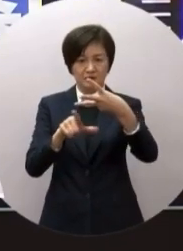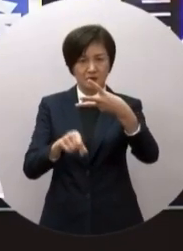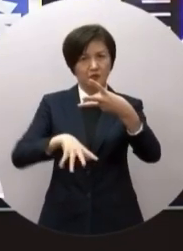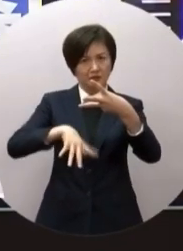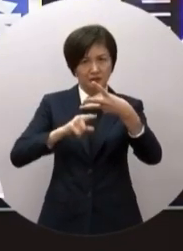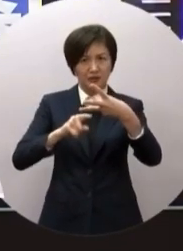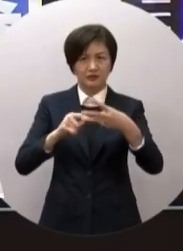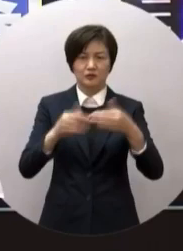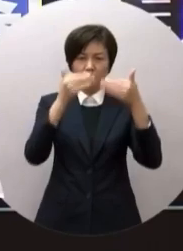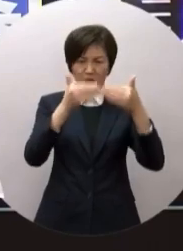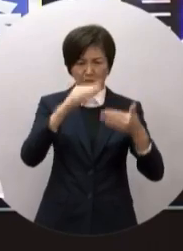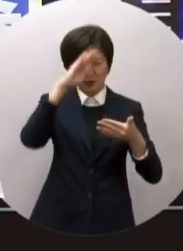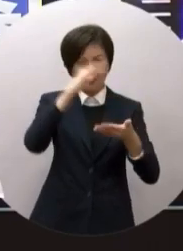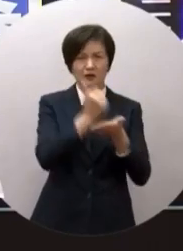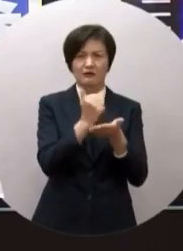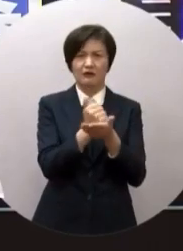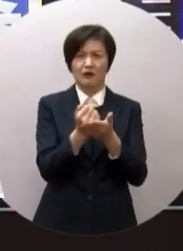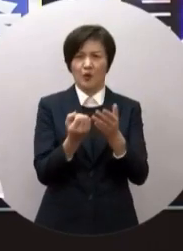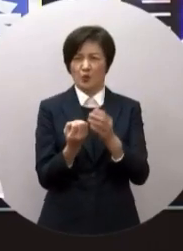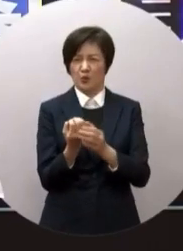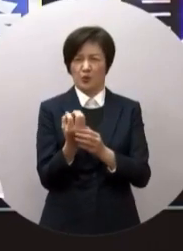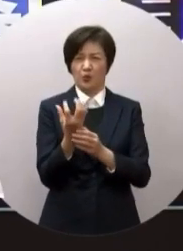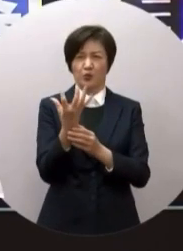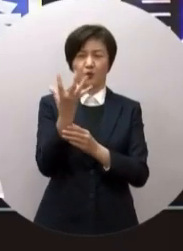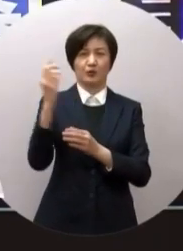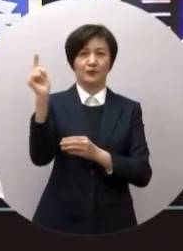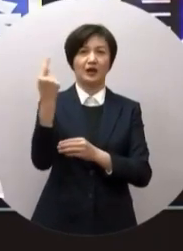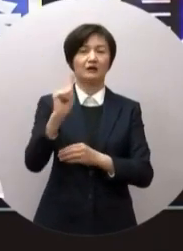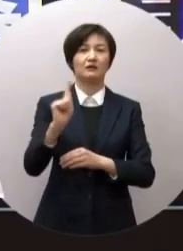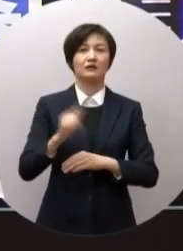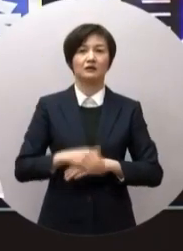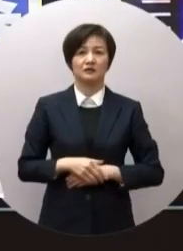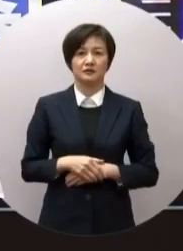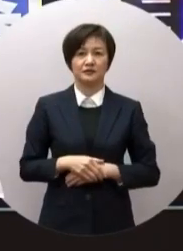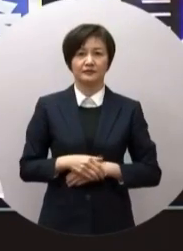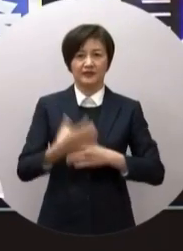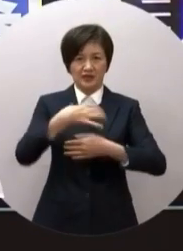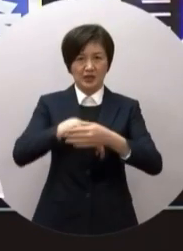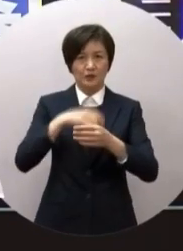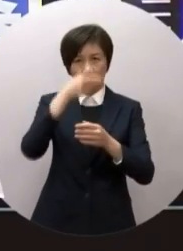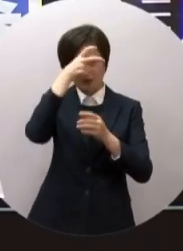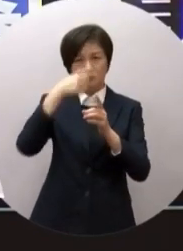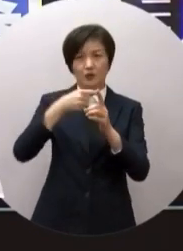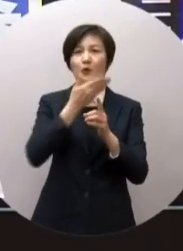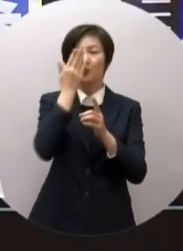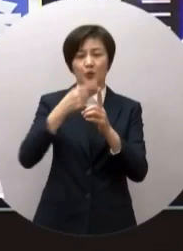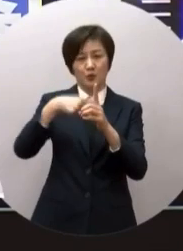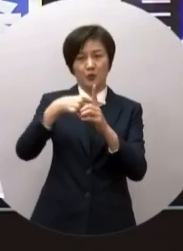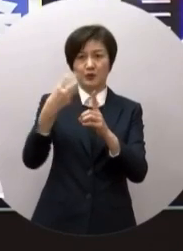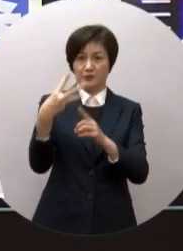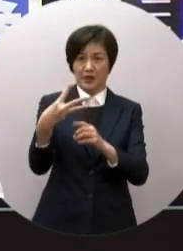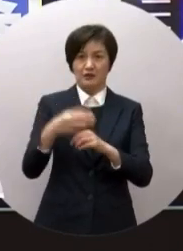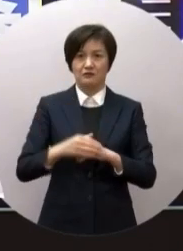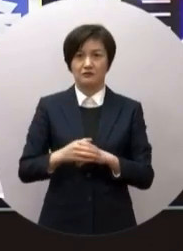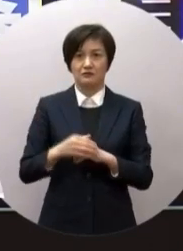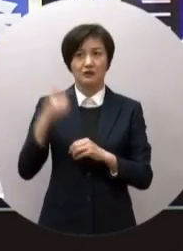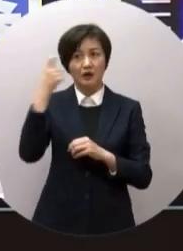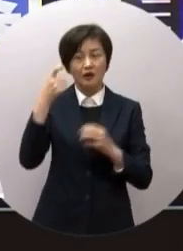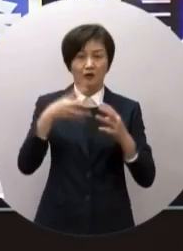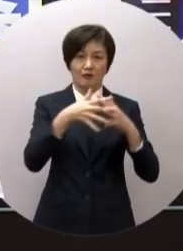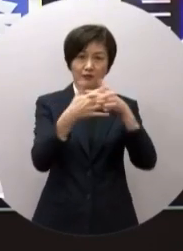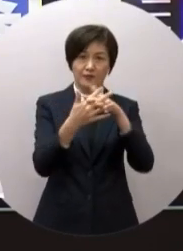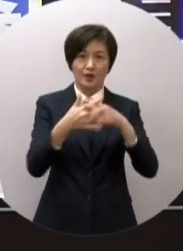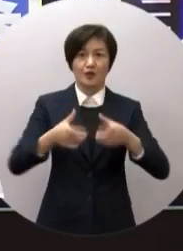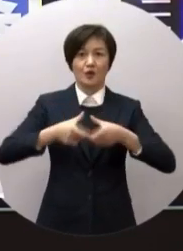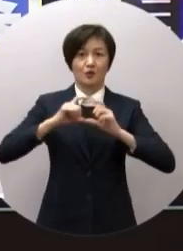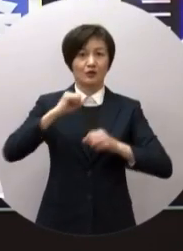确诊人数往上冲的最大原因，同列为三级疫区，为什么从欧美返国的民众